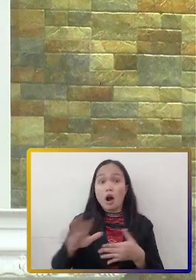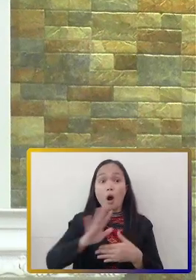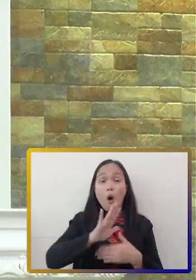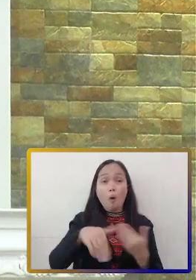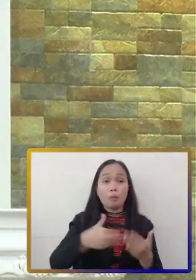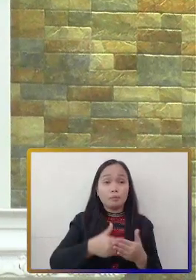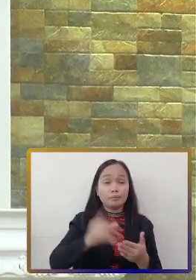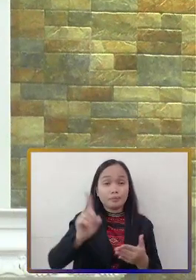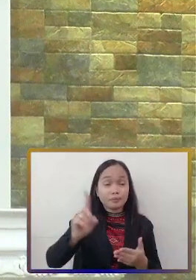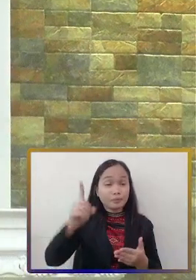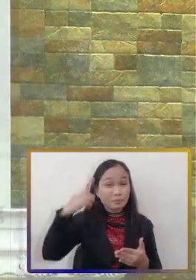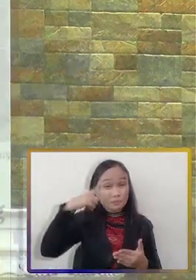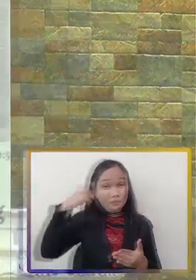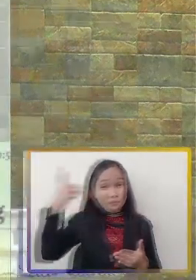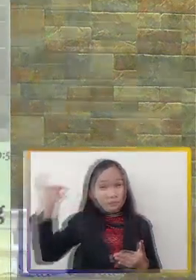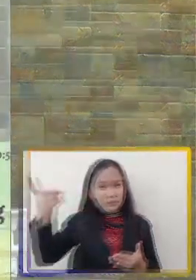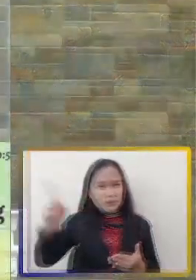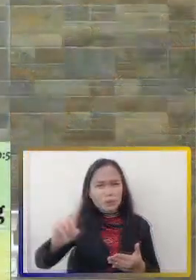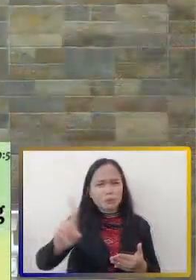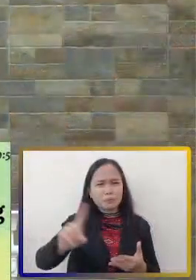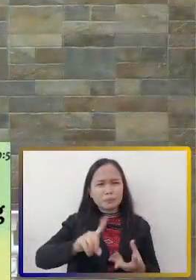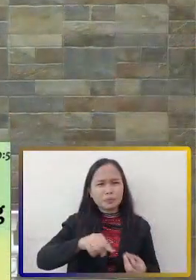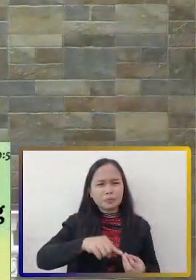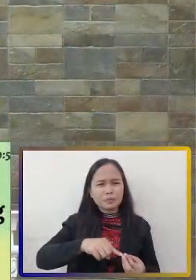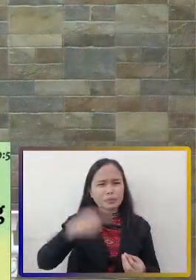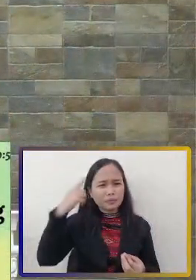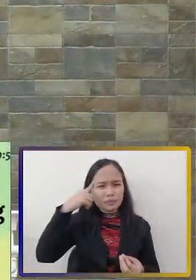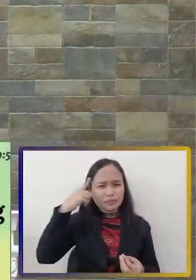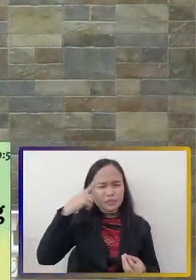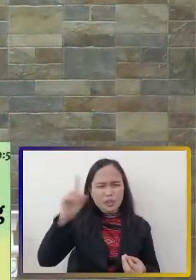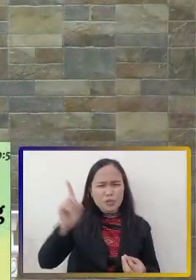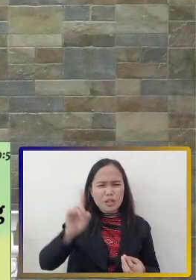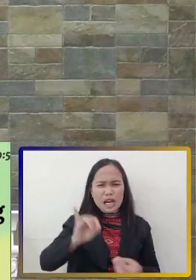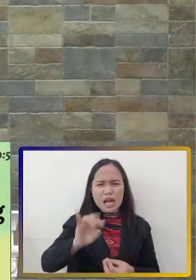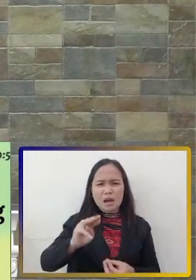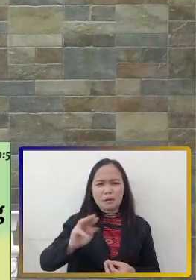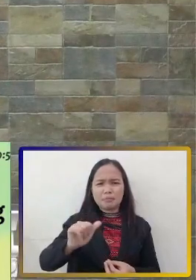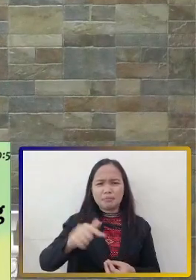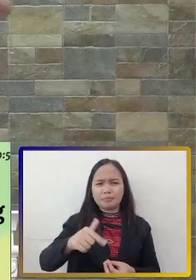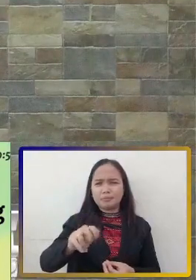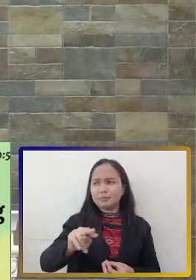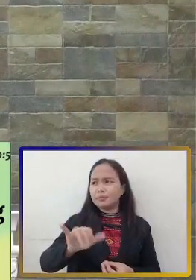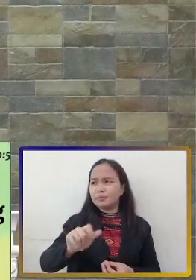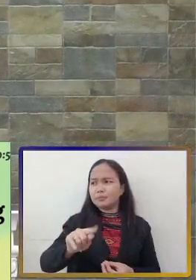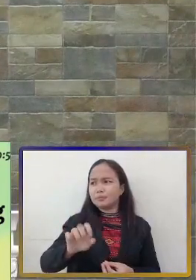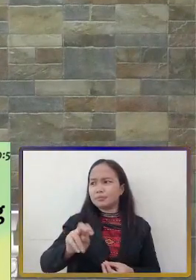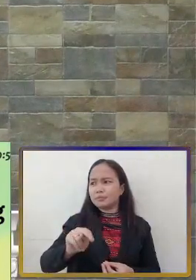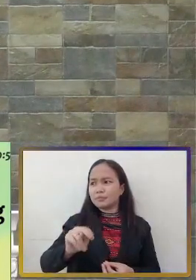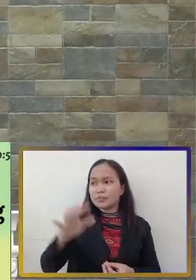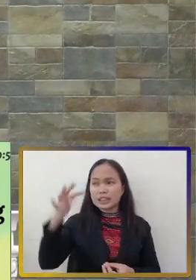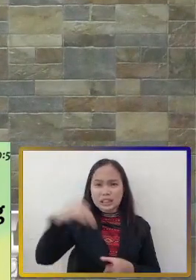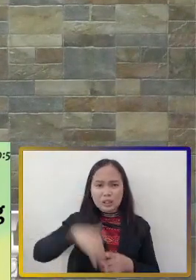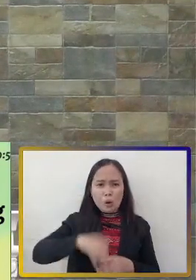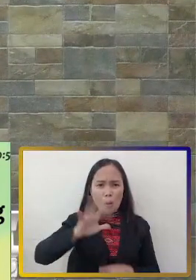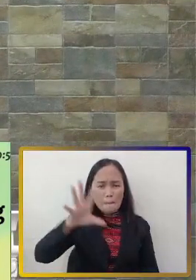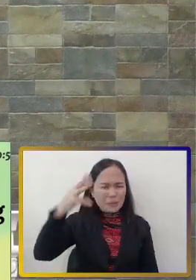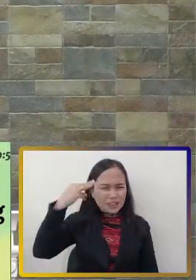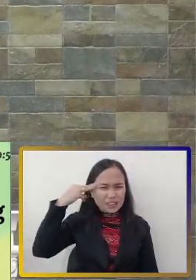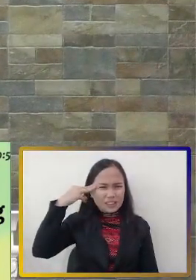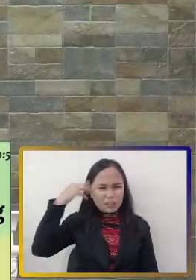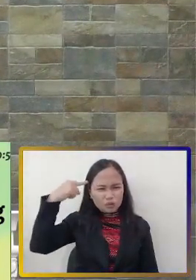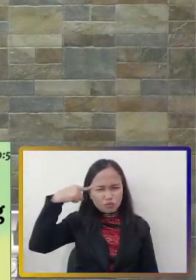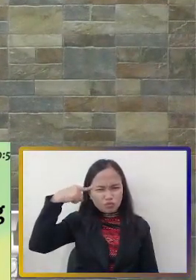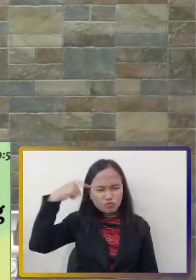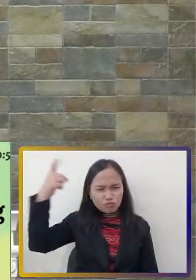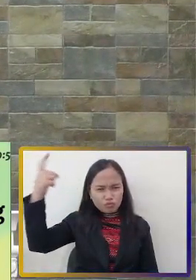Imaginations. What is that? Where is that imagination? That is in your mind. That is